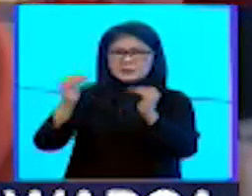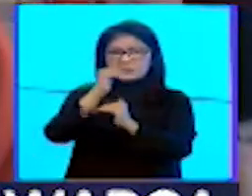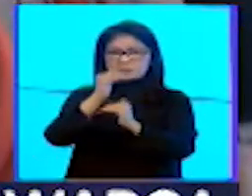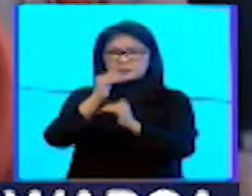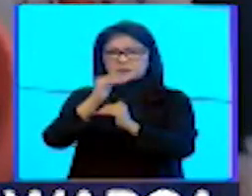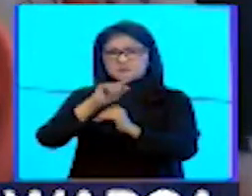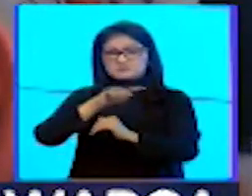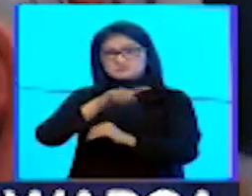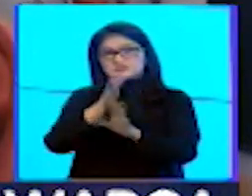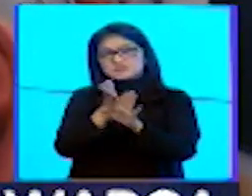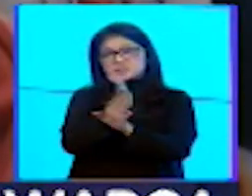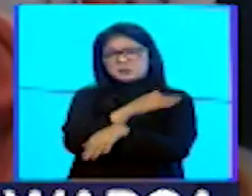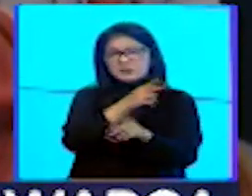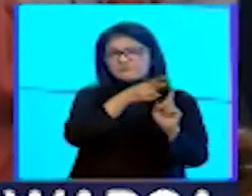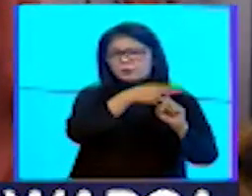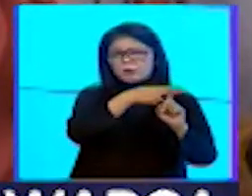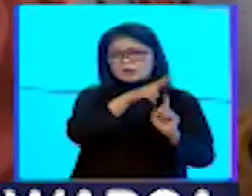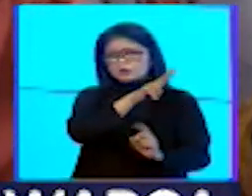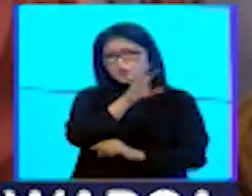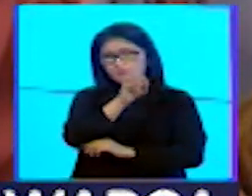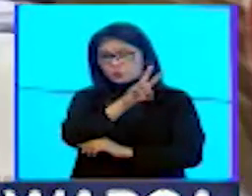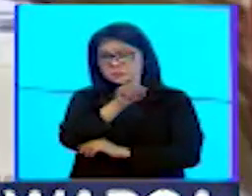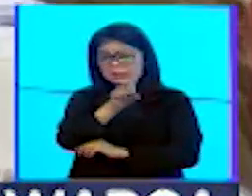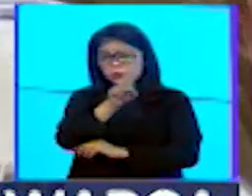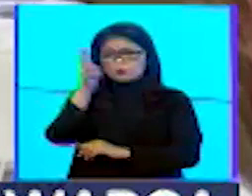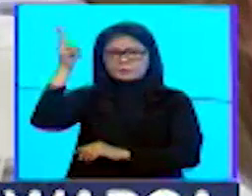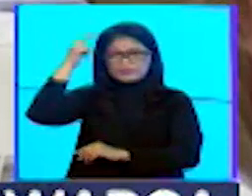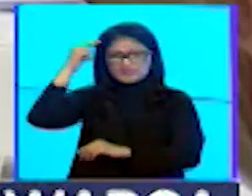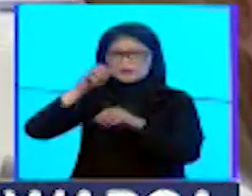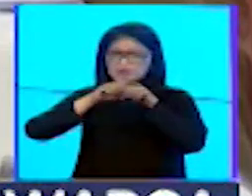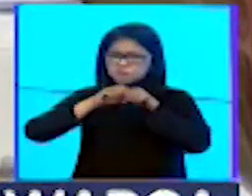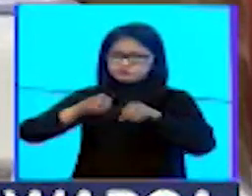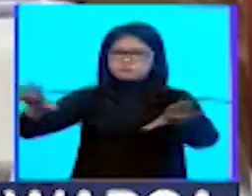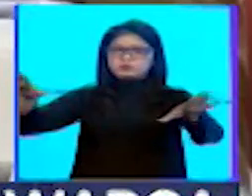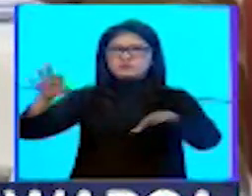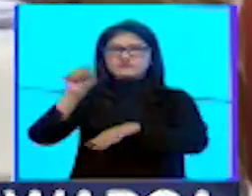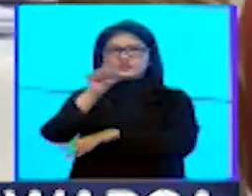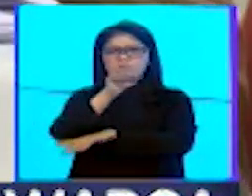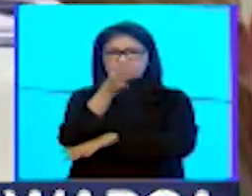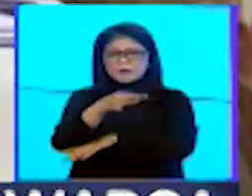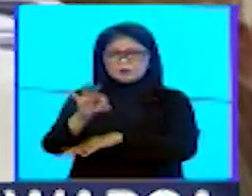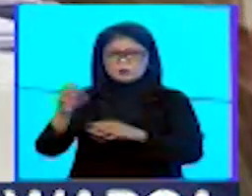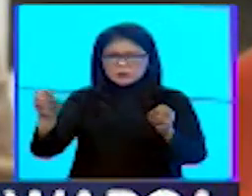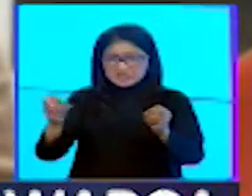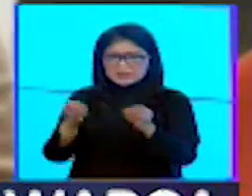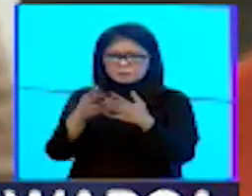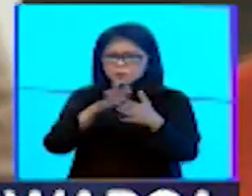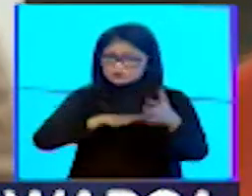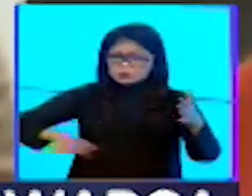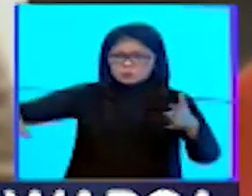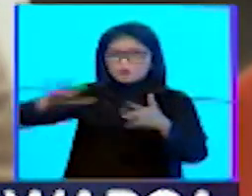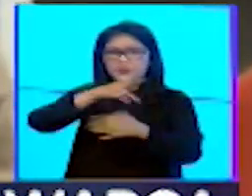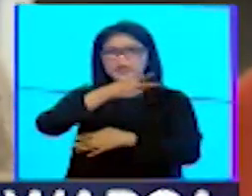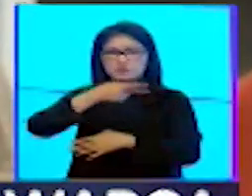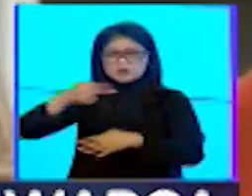Terlebih Menteri Kesehatan sudah mengumumkan sebaran varian baru COVID-19 ditemukan hampir di seluruh pulau. Melonjaknya kasus COVID-19 akibat